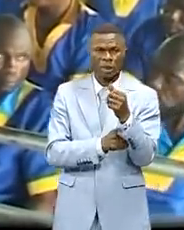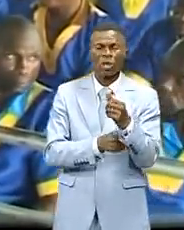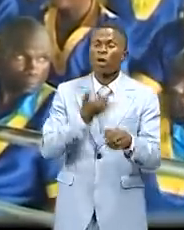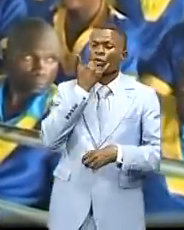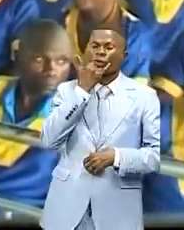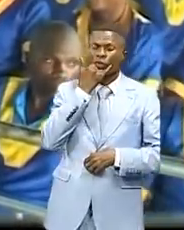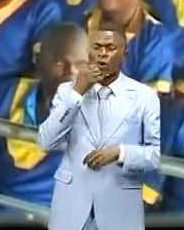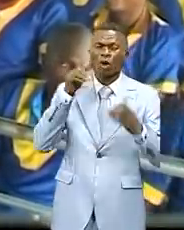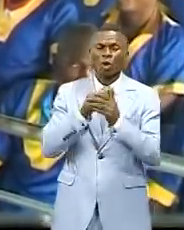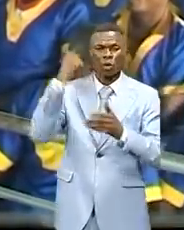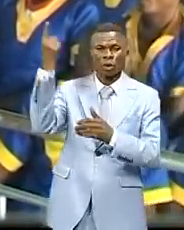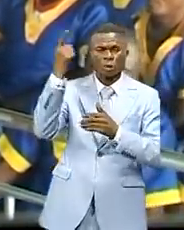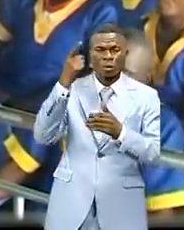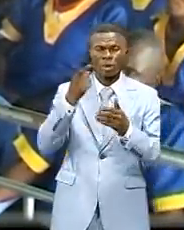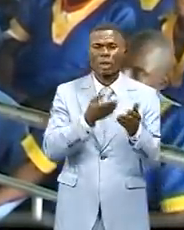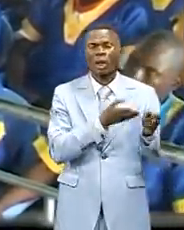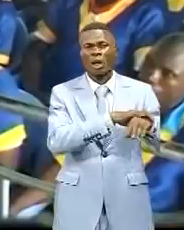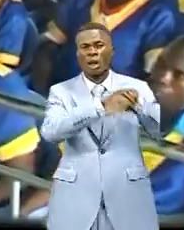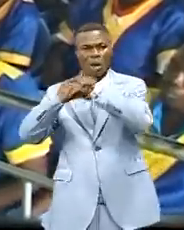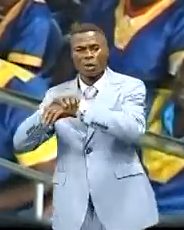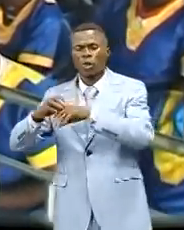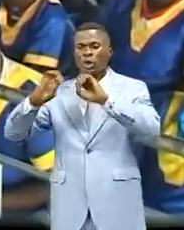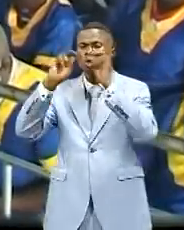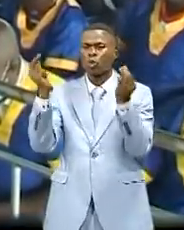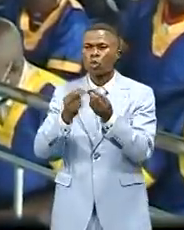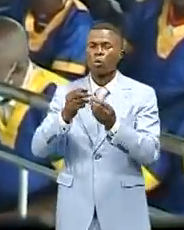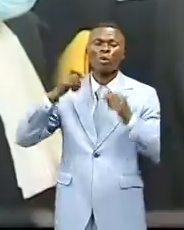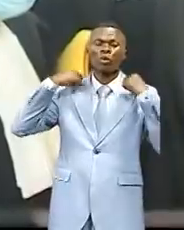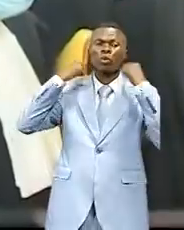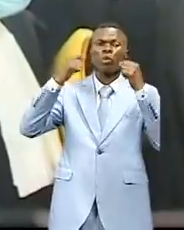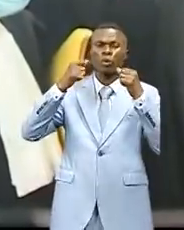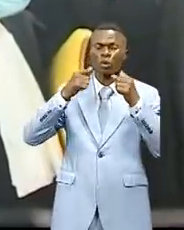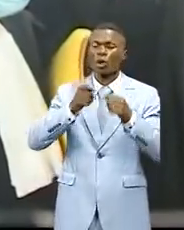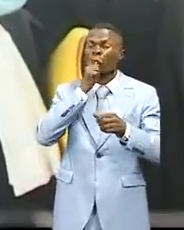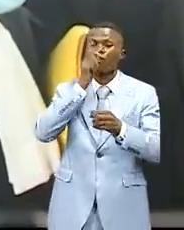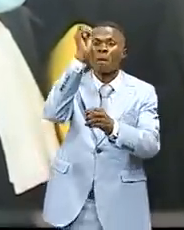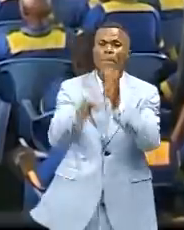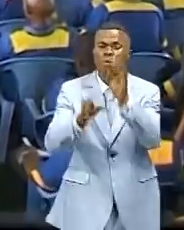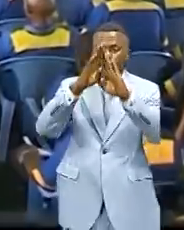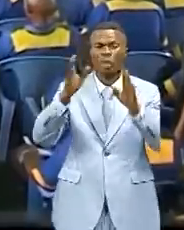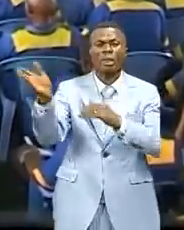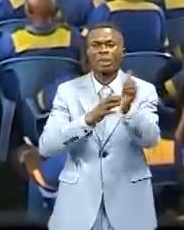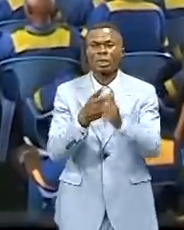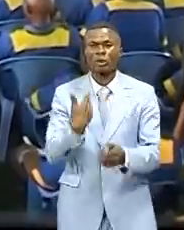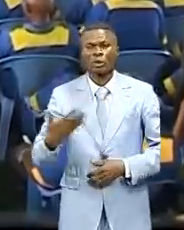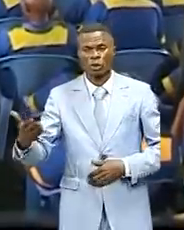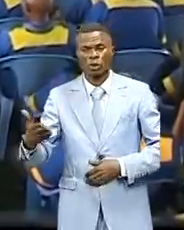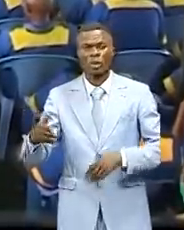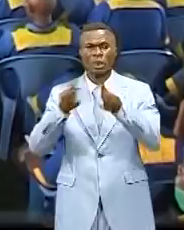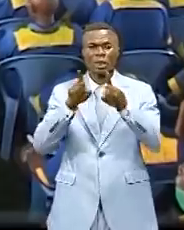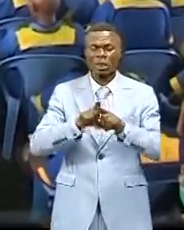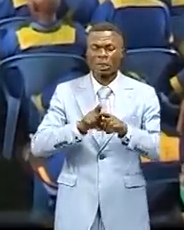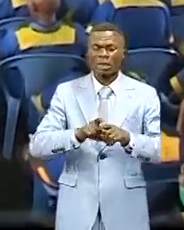l'humanité par déportation association des malfaiteurs incendies volontaires destruction méchante détention